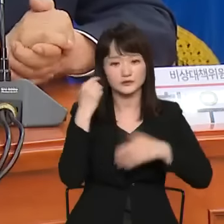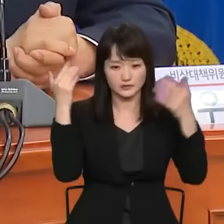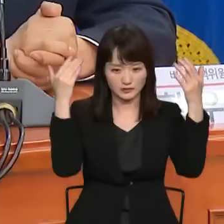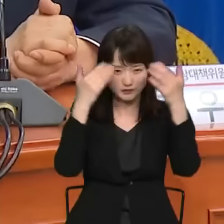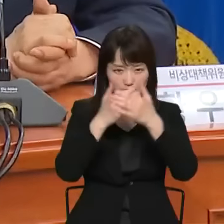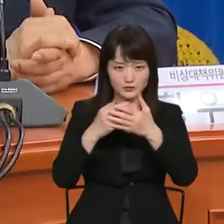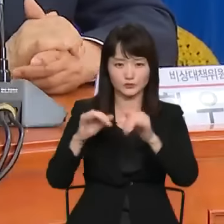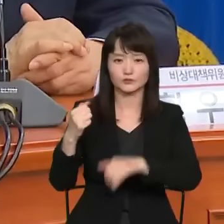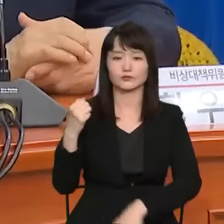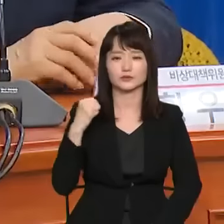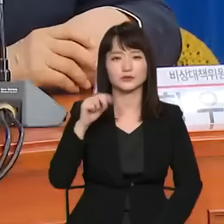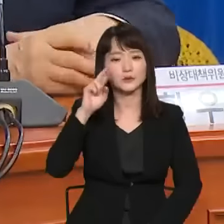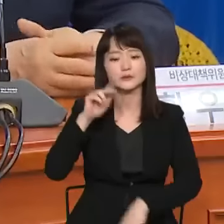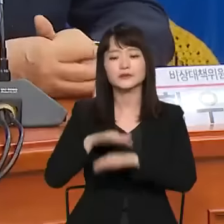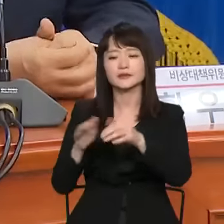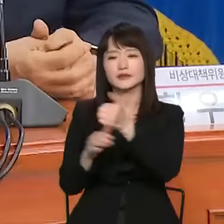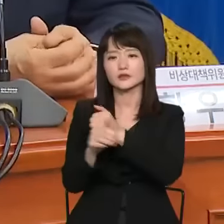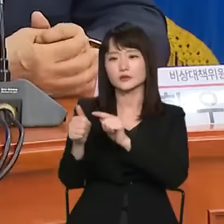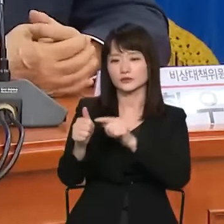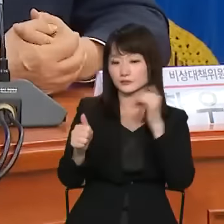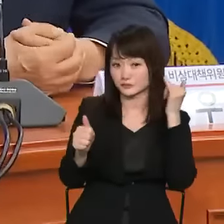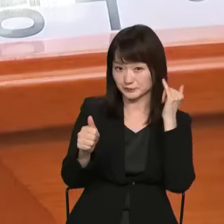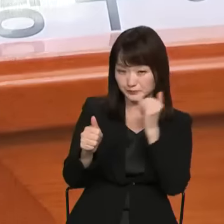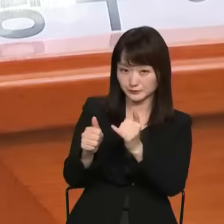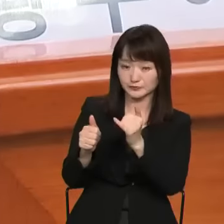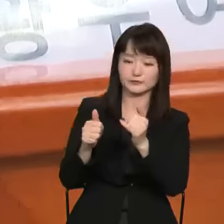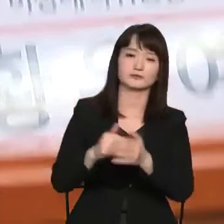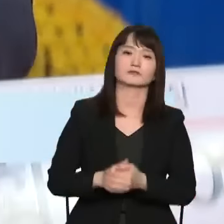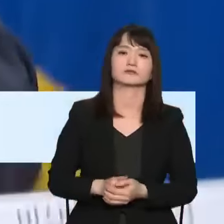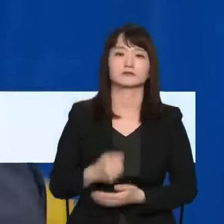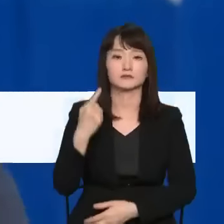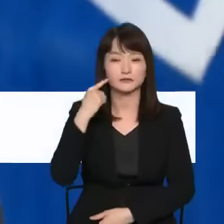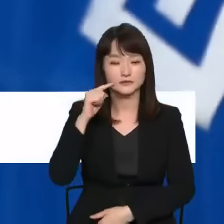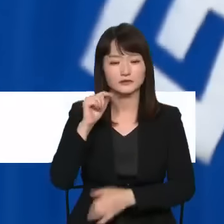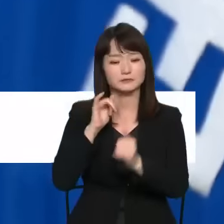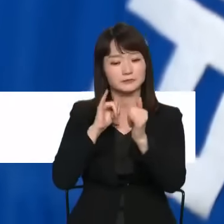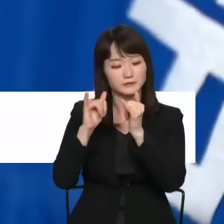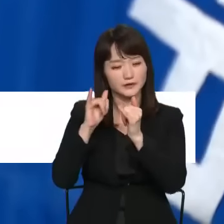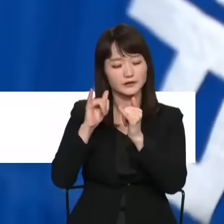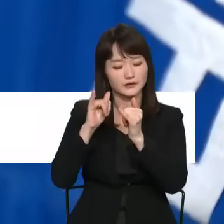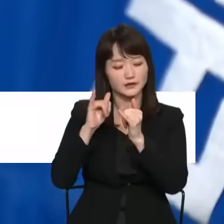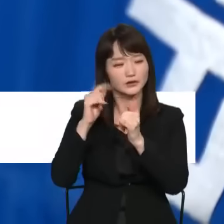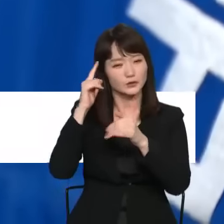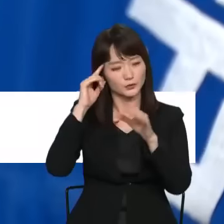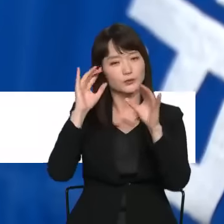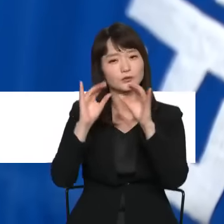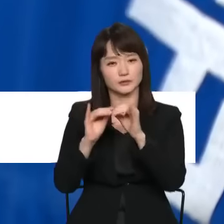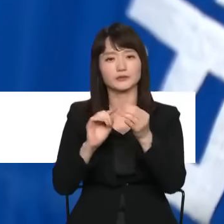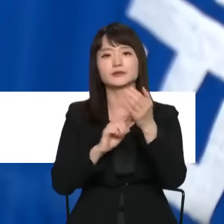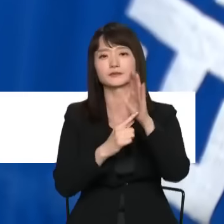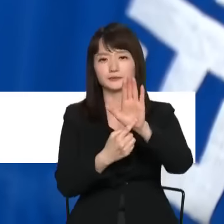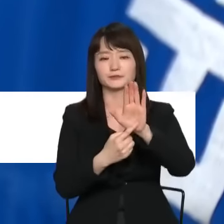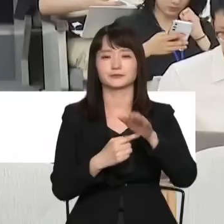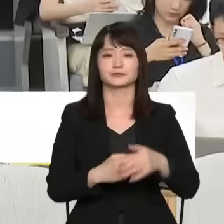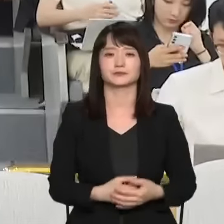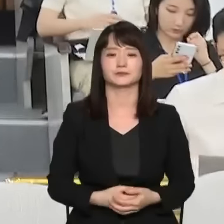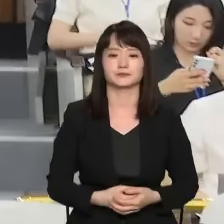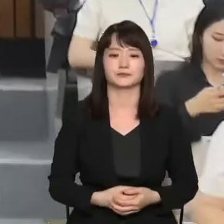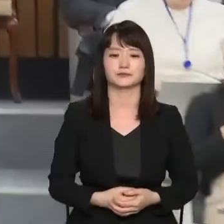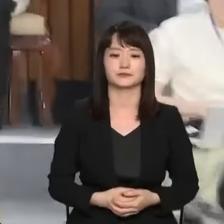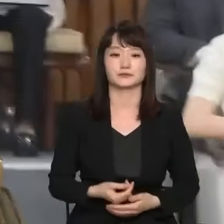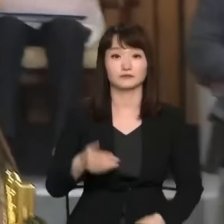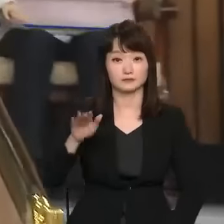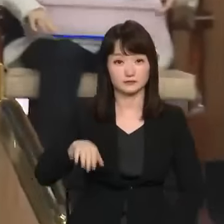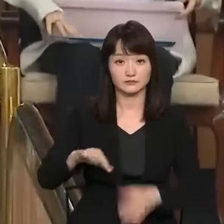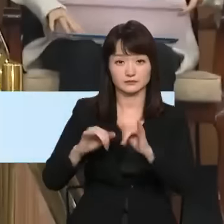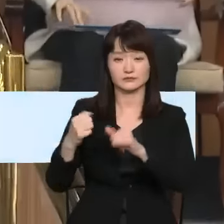황우여 국민의힘 비대위원장에게 전화했더니 황 위원장도 공감한다고 말했다고 밝히기도 했습니다.